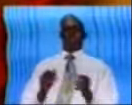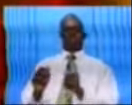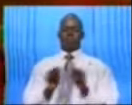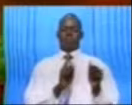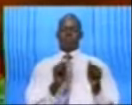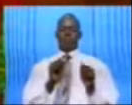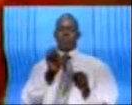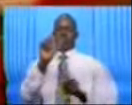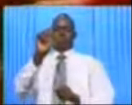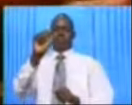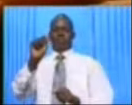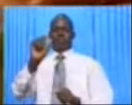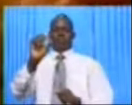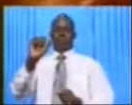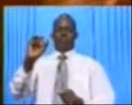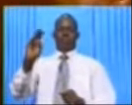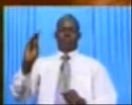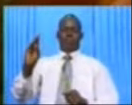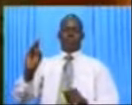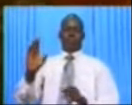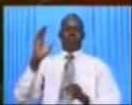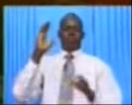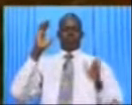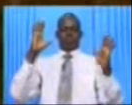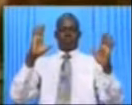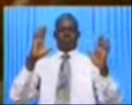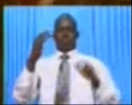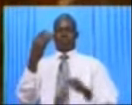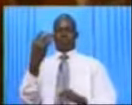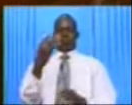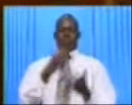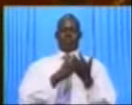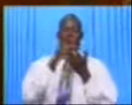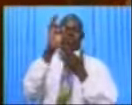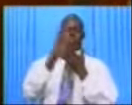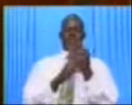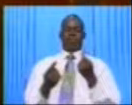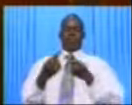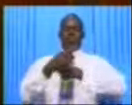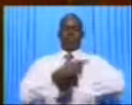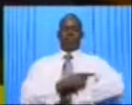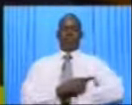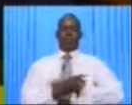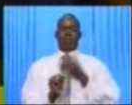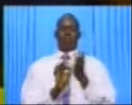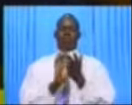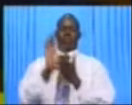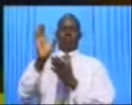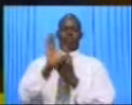Burkina, ACIB. Célébrée chaque 15 février, cette journée, compte tenu du calendrier des